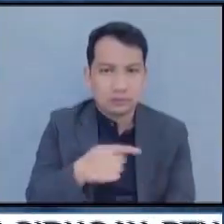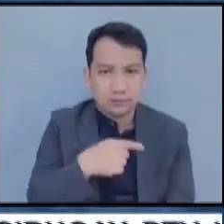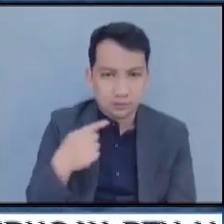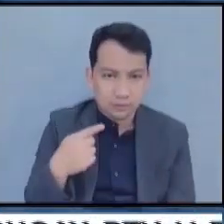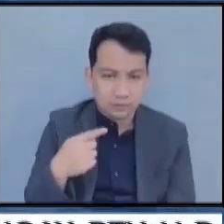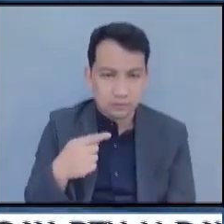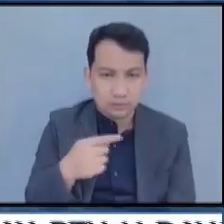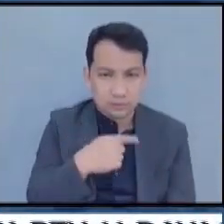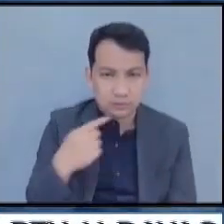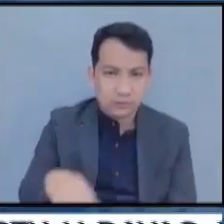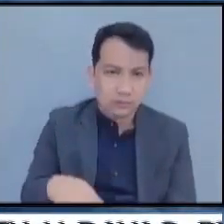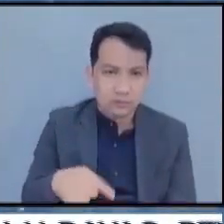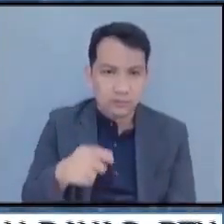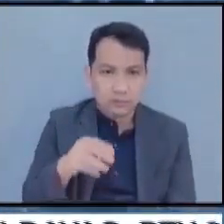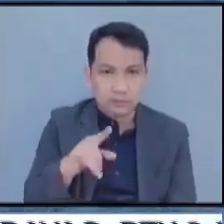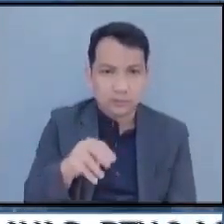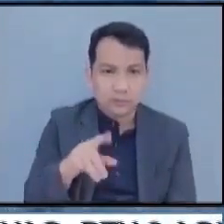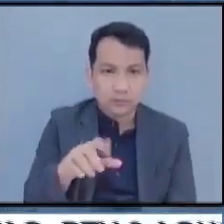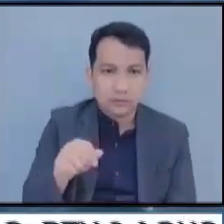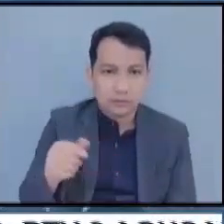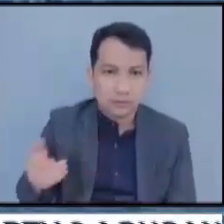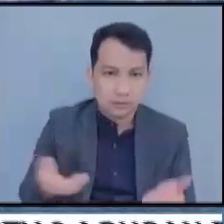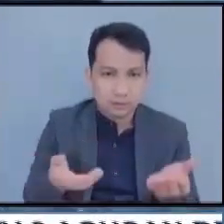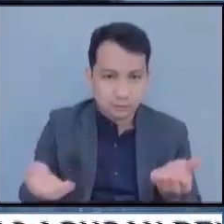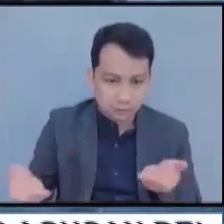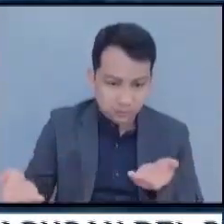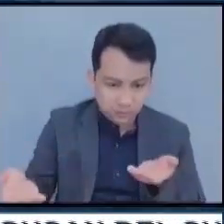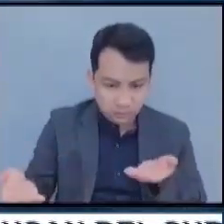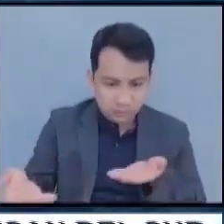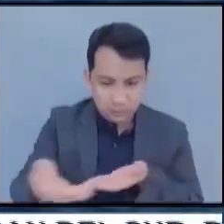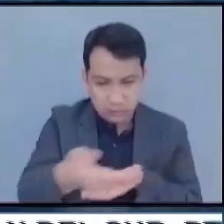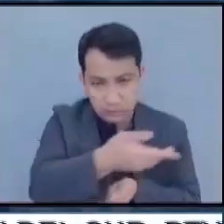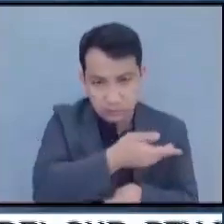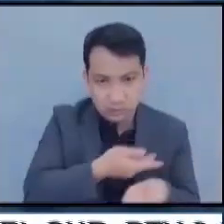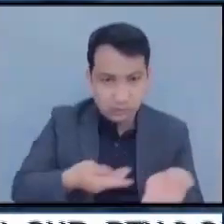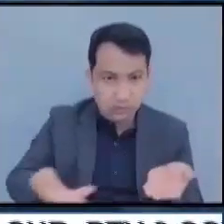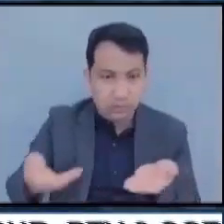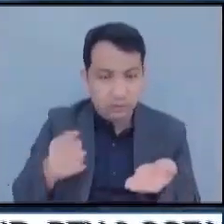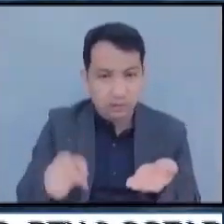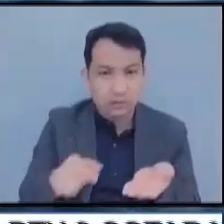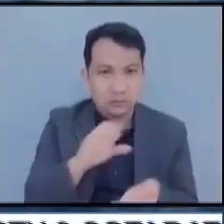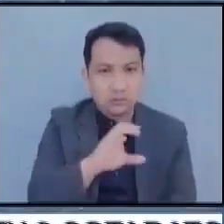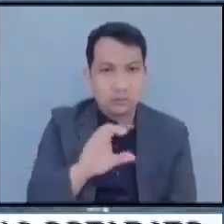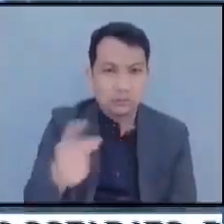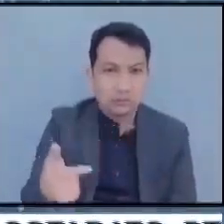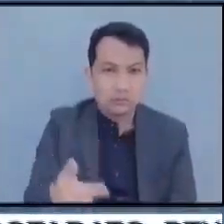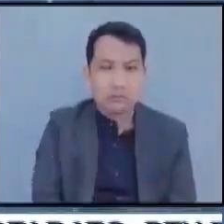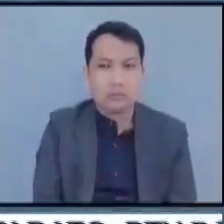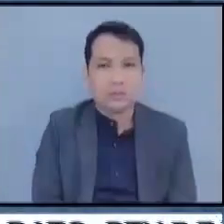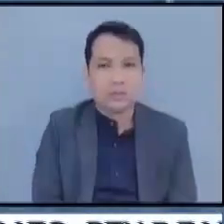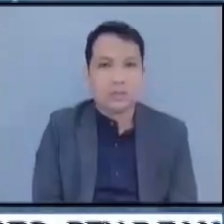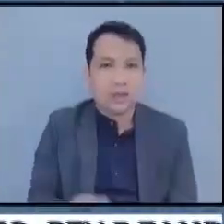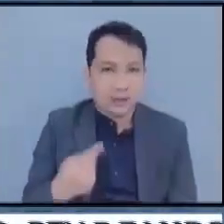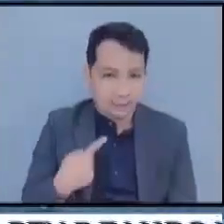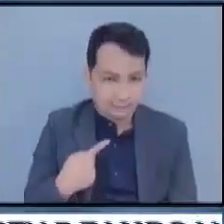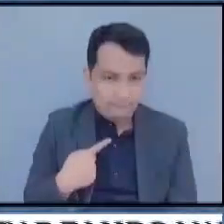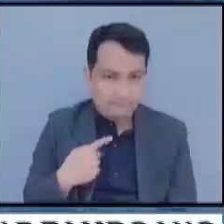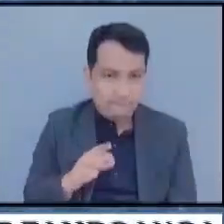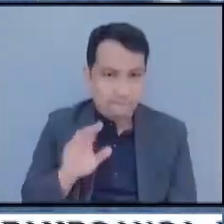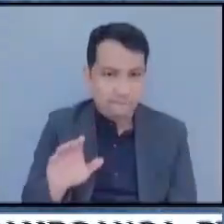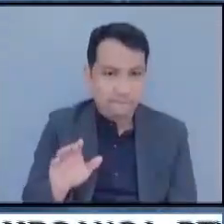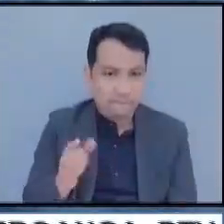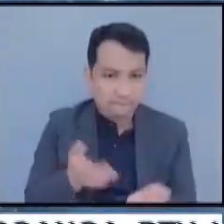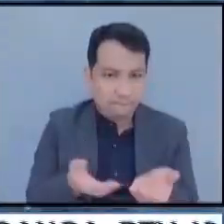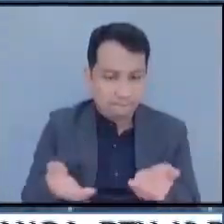na sumusunod din at pinaiikutan ang barko ng Pilipinas kasabay ng CCG. May pagkakataon pa na napapalibutan na ang